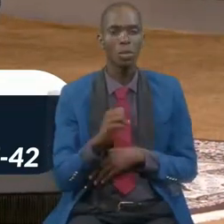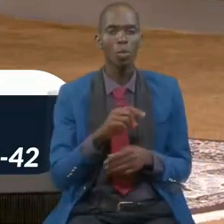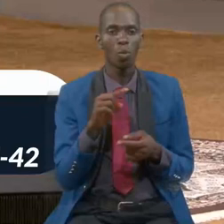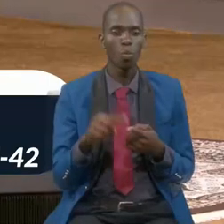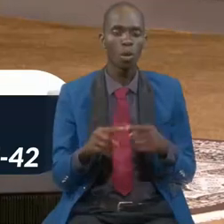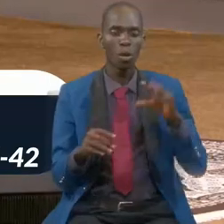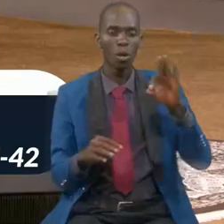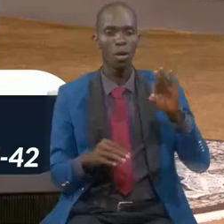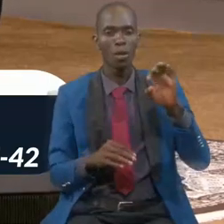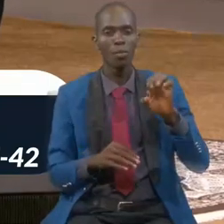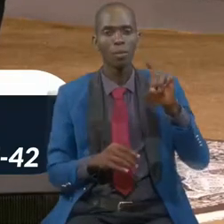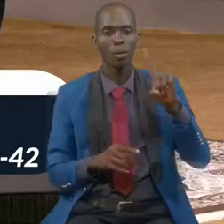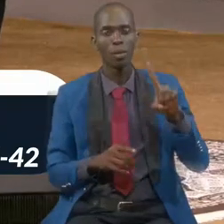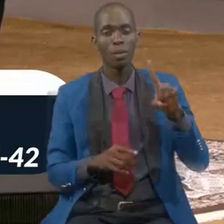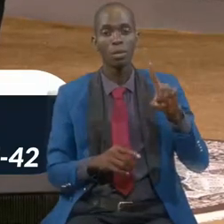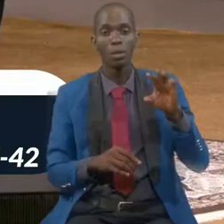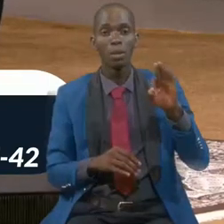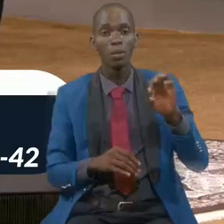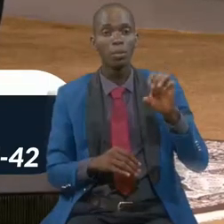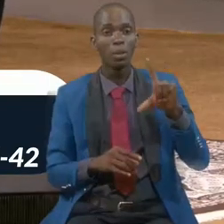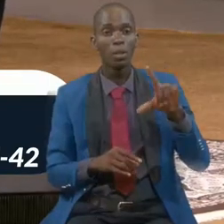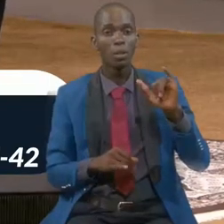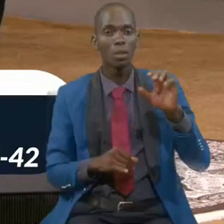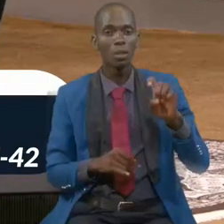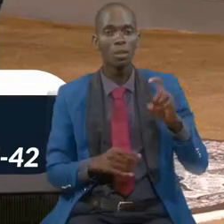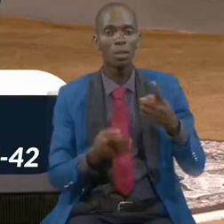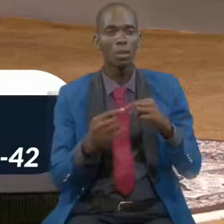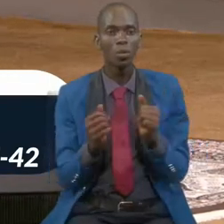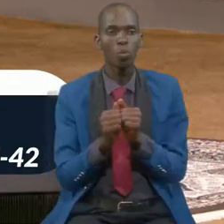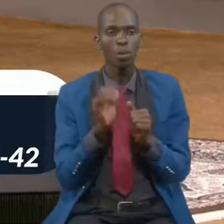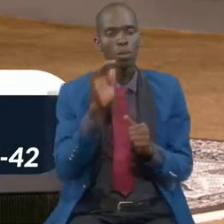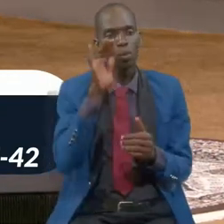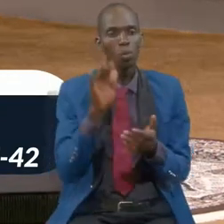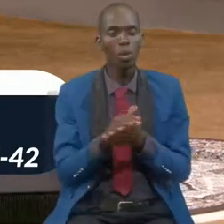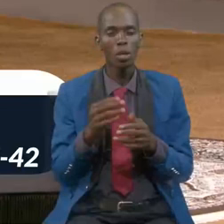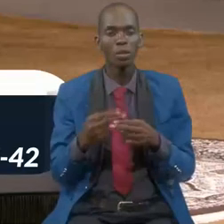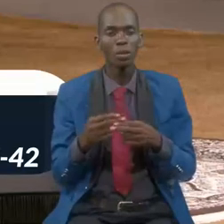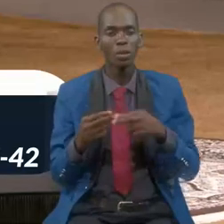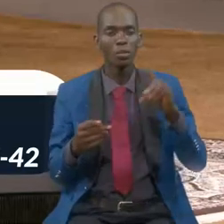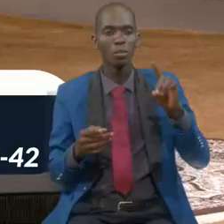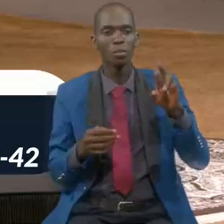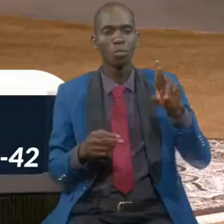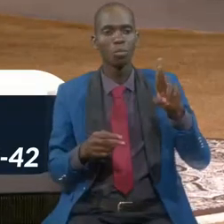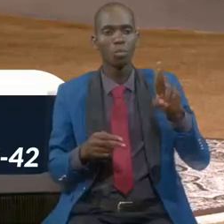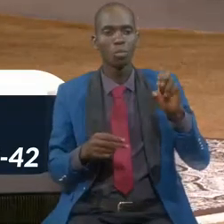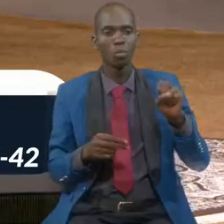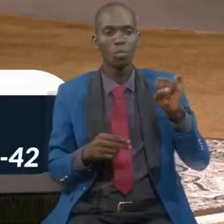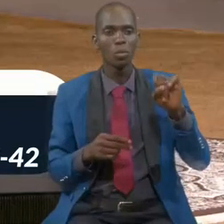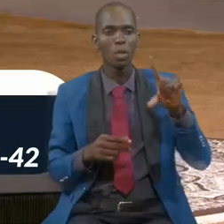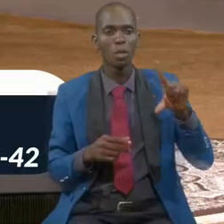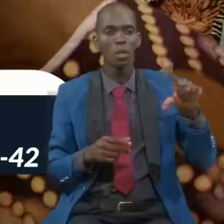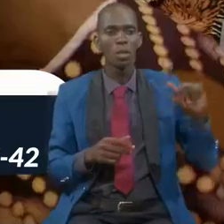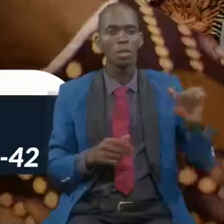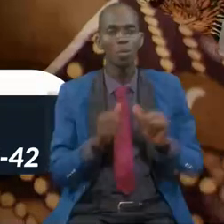après, Félix vint avec Drusille, sa femme, qui était juive,